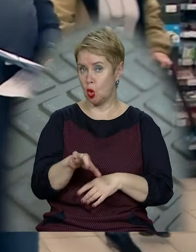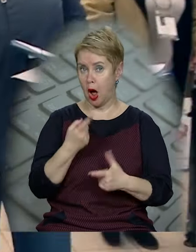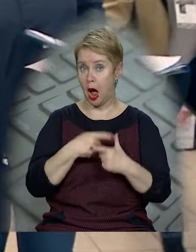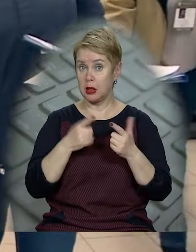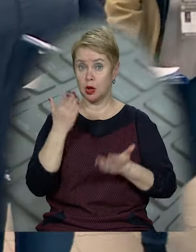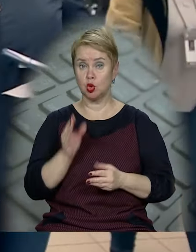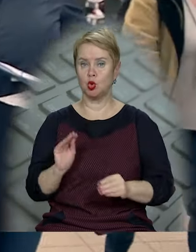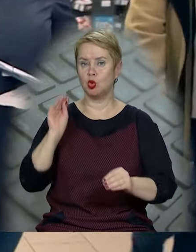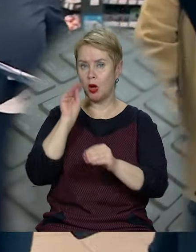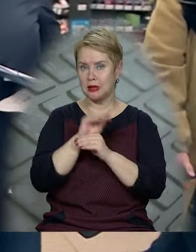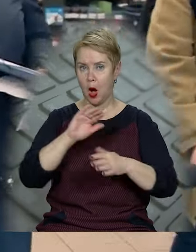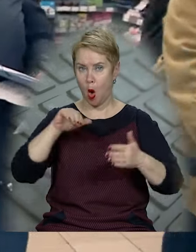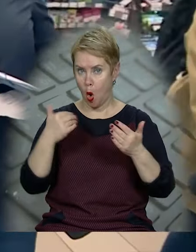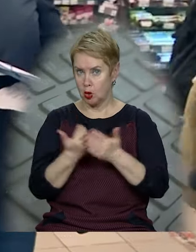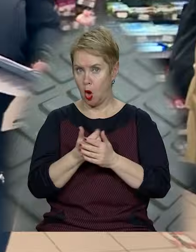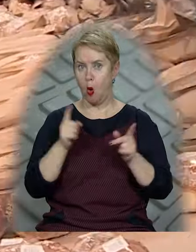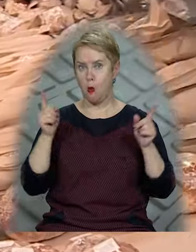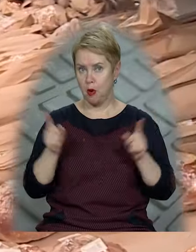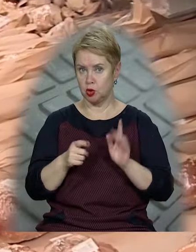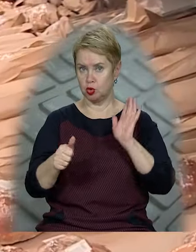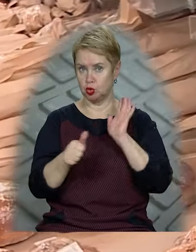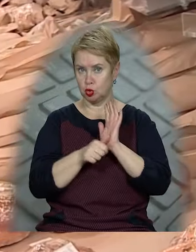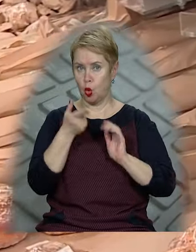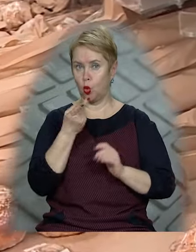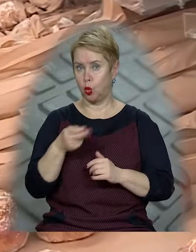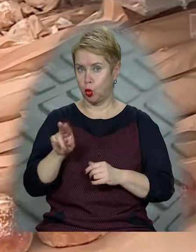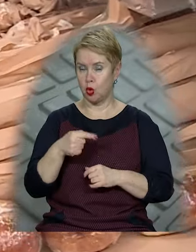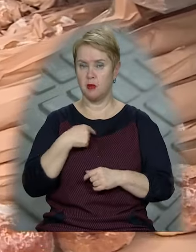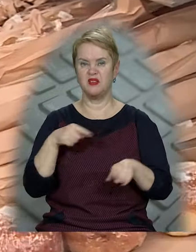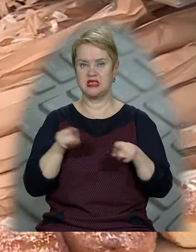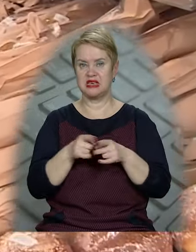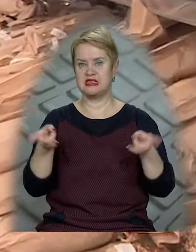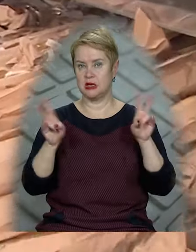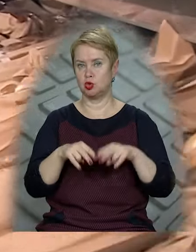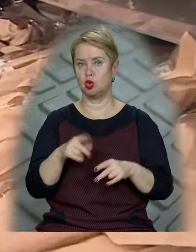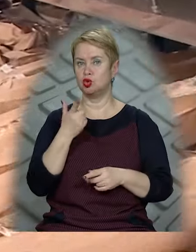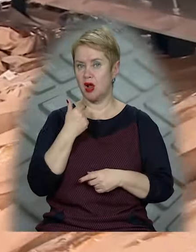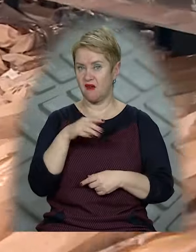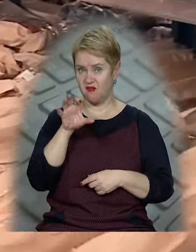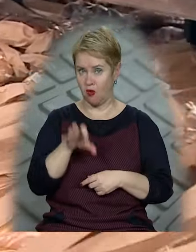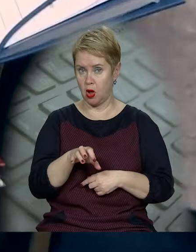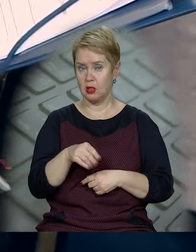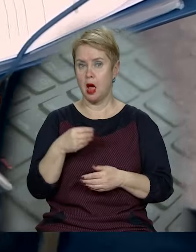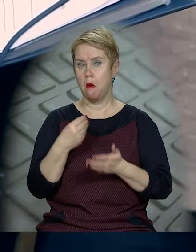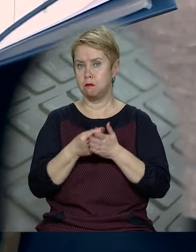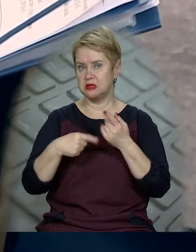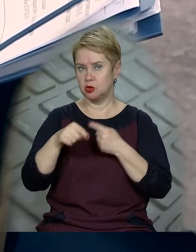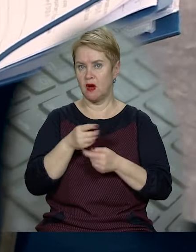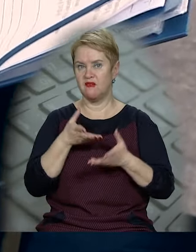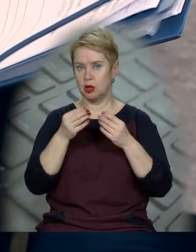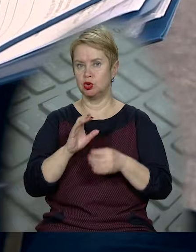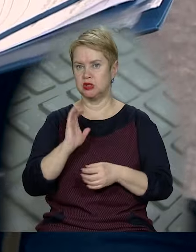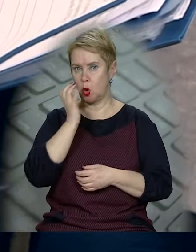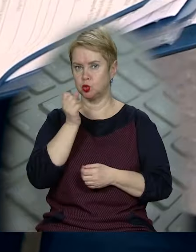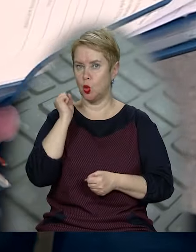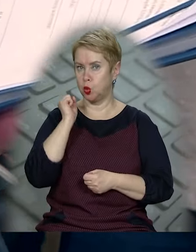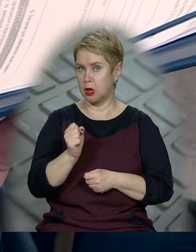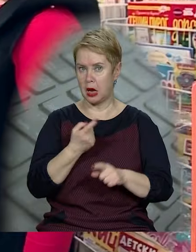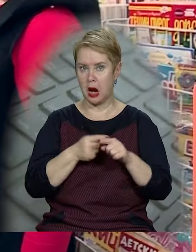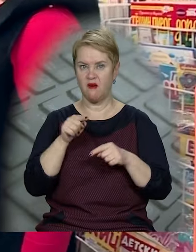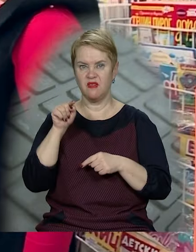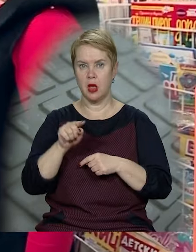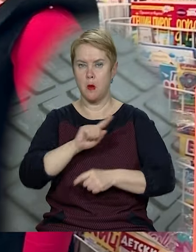Але якщо додати оновлення обмежень 6 грудня, ми все ж залишимось у червоній, на бізнесовців чекатиме серйозний удар, адже